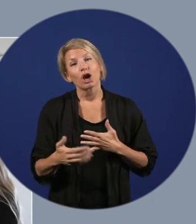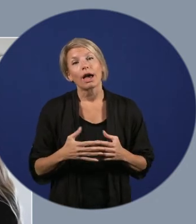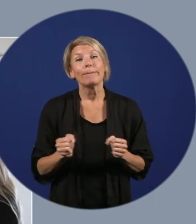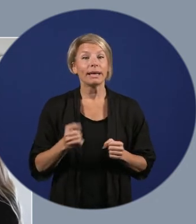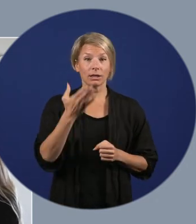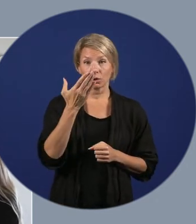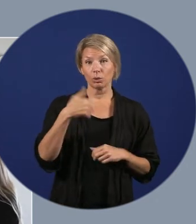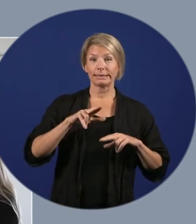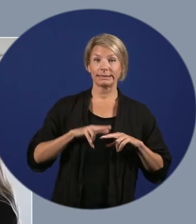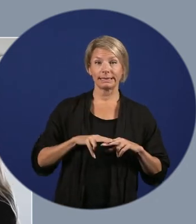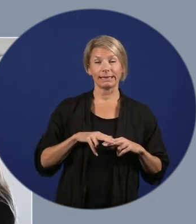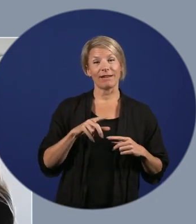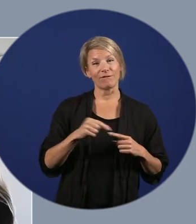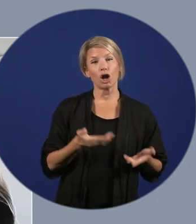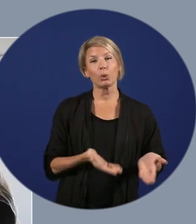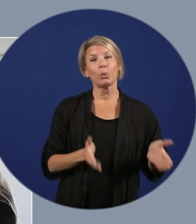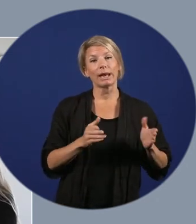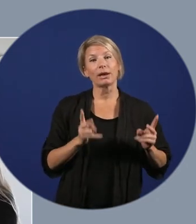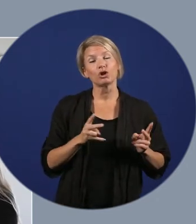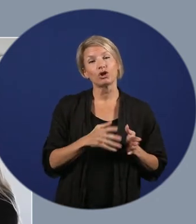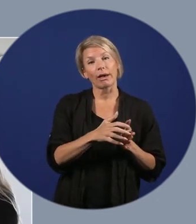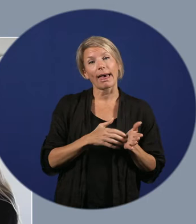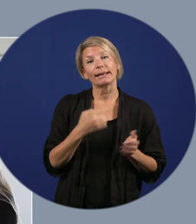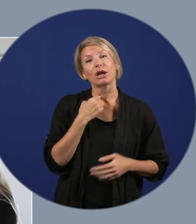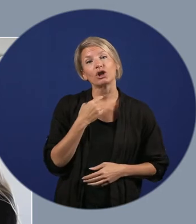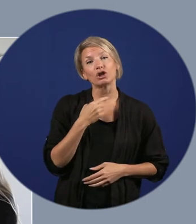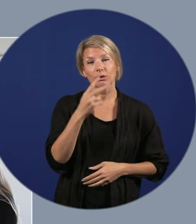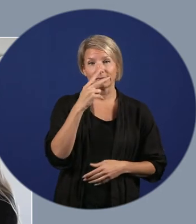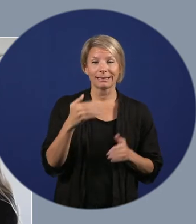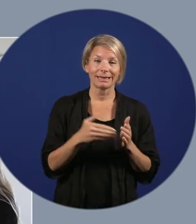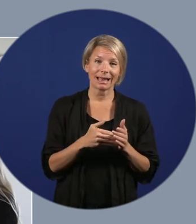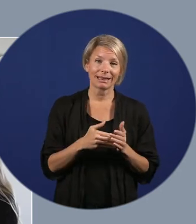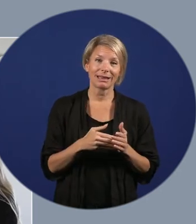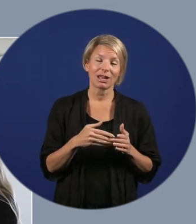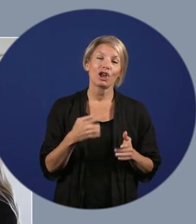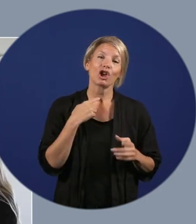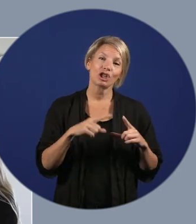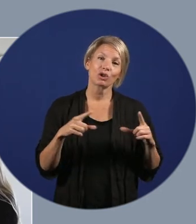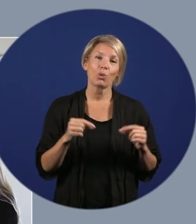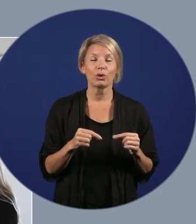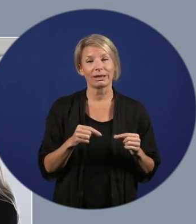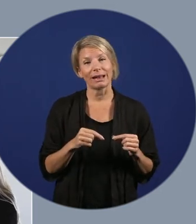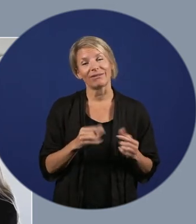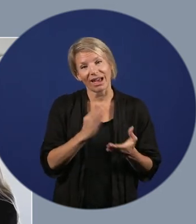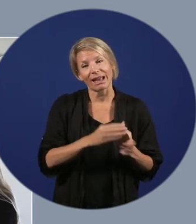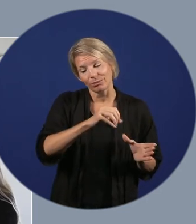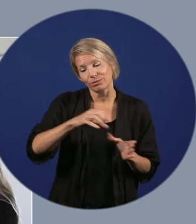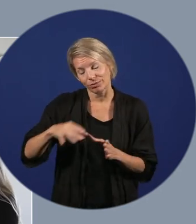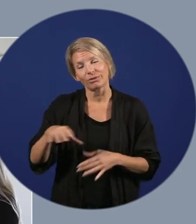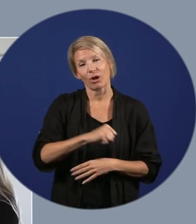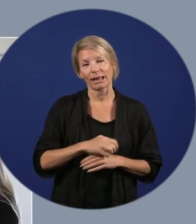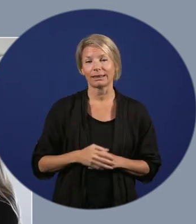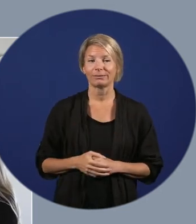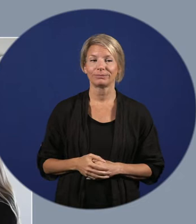även sitta borta vid valurnan och räkna rösterna och se till så att röstkorten och människorna, att det var rätt och sådär.